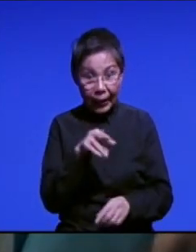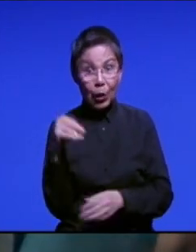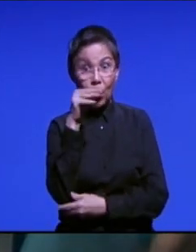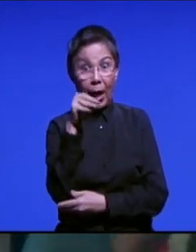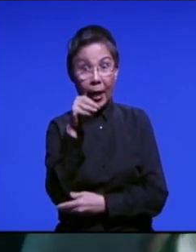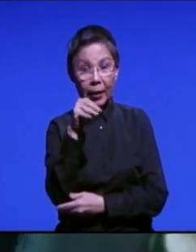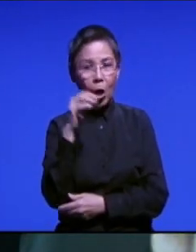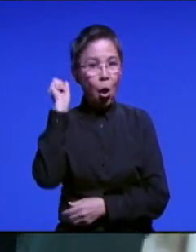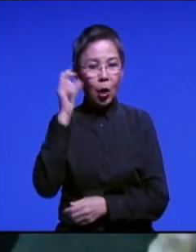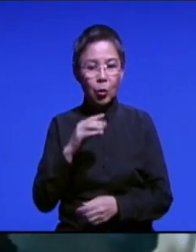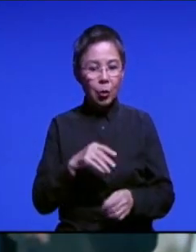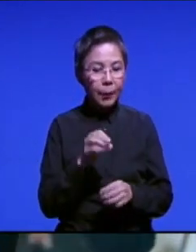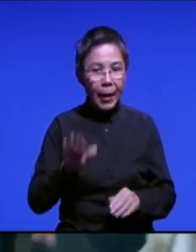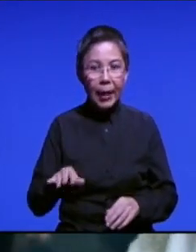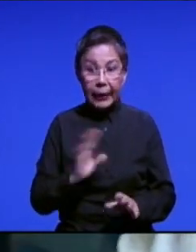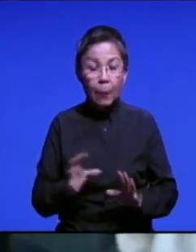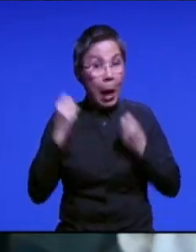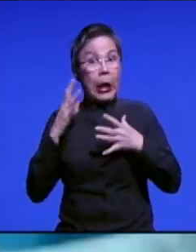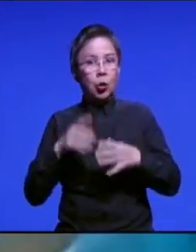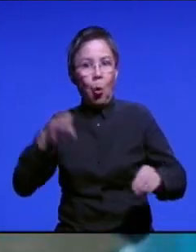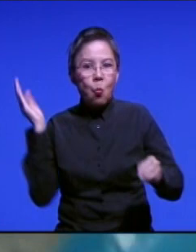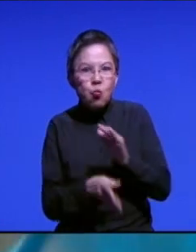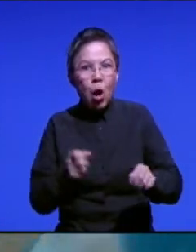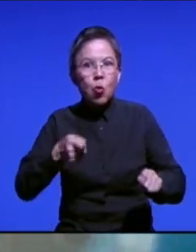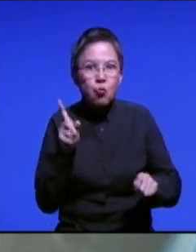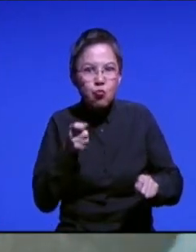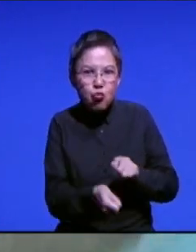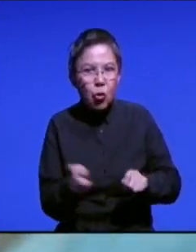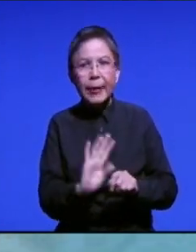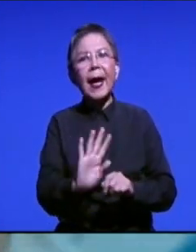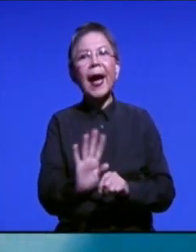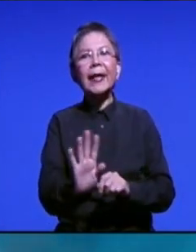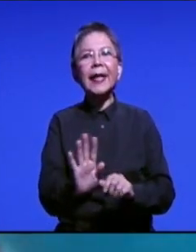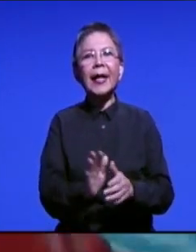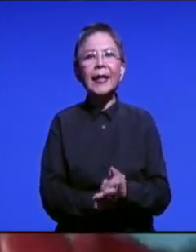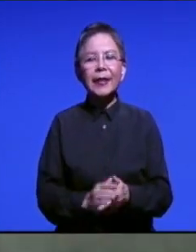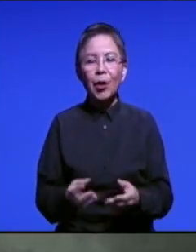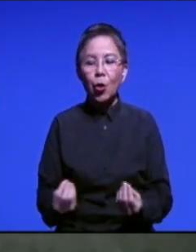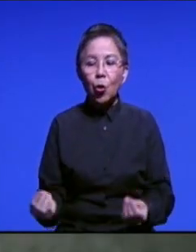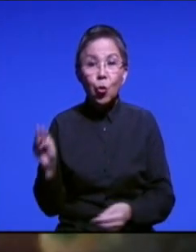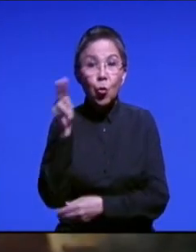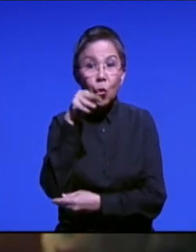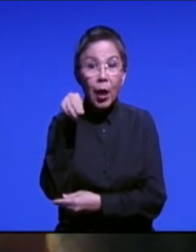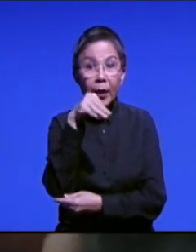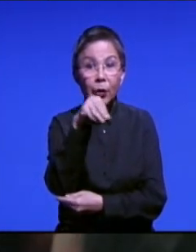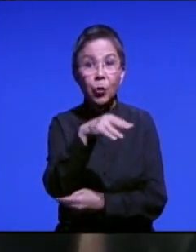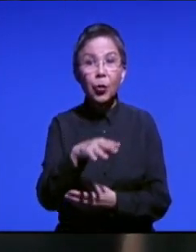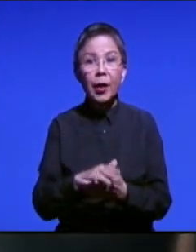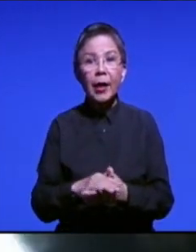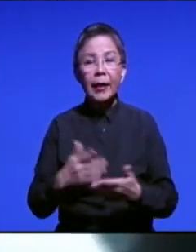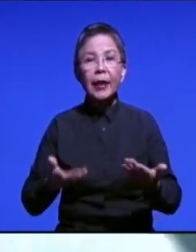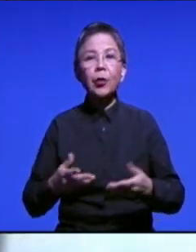tua dihimbau tidak panik dan tidak membunuh ular yang ditemukan. Ular yang selama ini dinilai membahayakan manusia adalah satwa